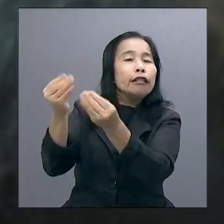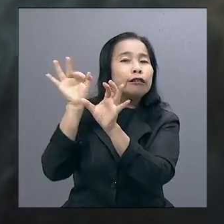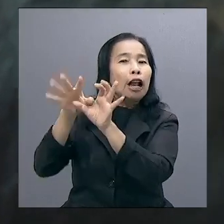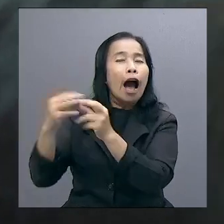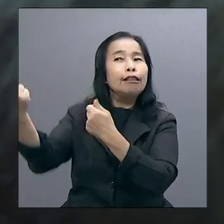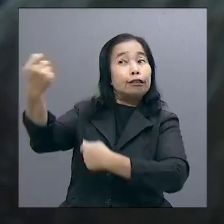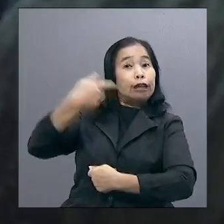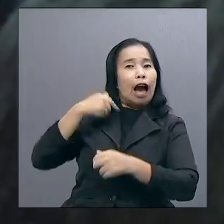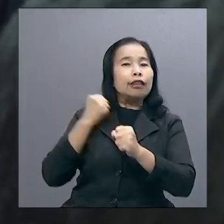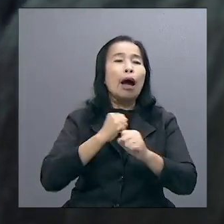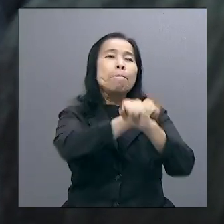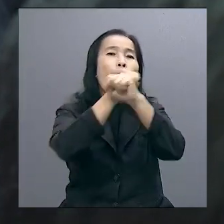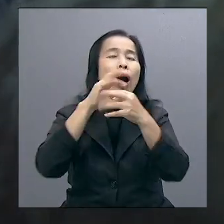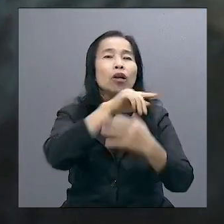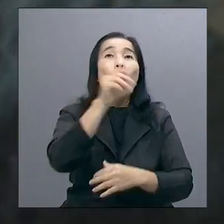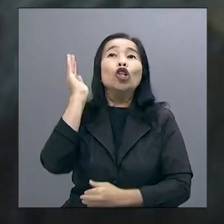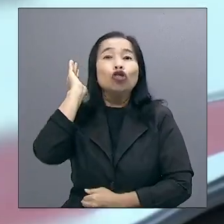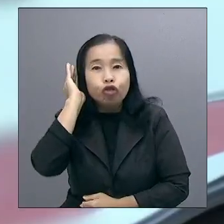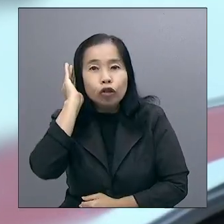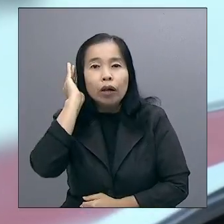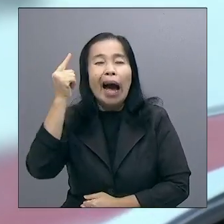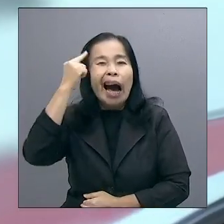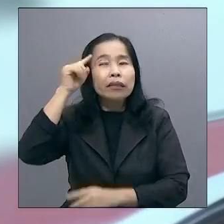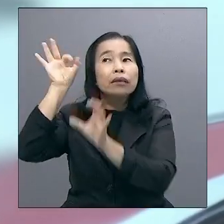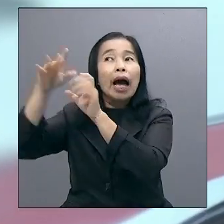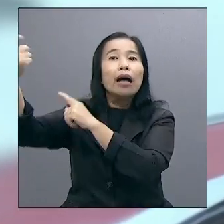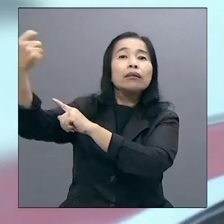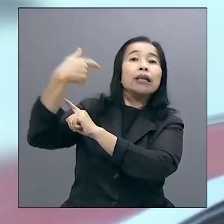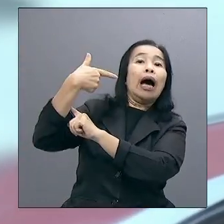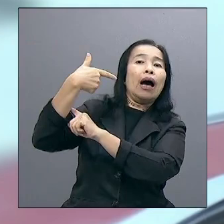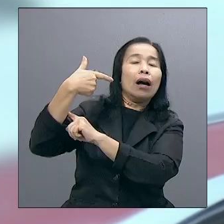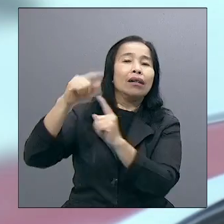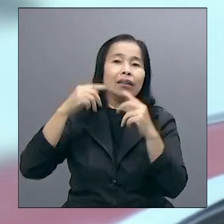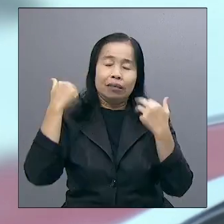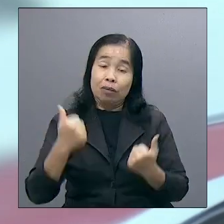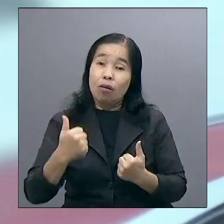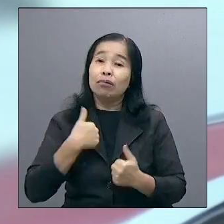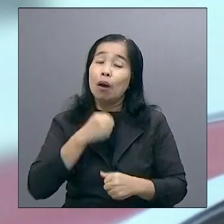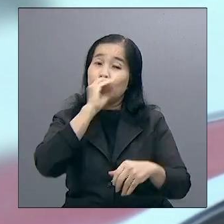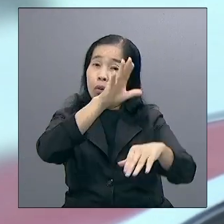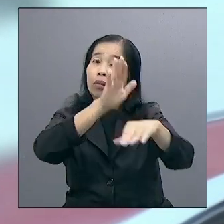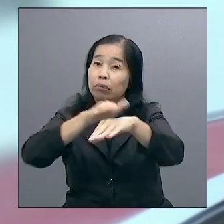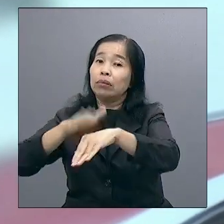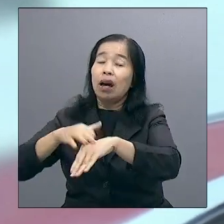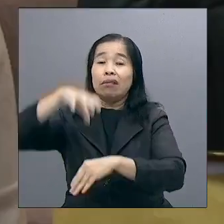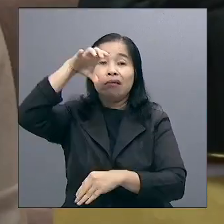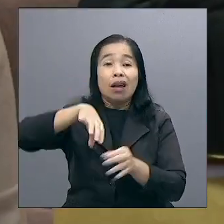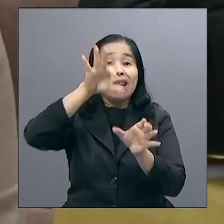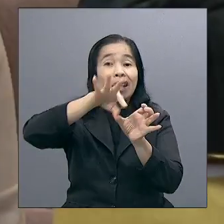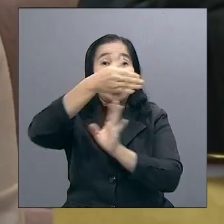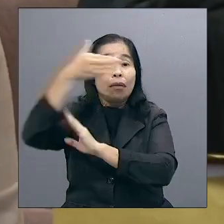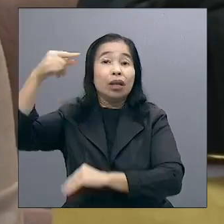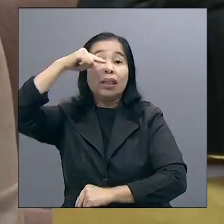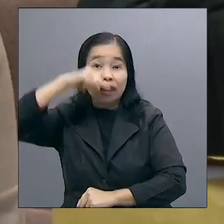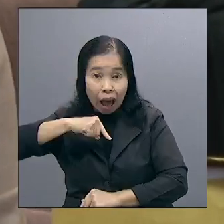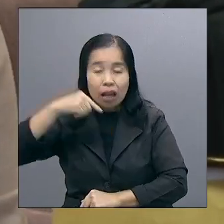คนนั้นหลงเชื่อค่ะซึ่ย้ำแบนี้วาปัจจุบัน ธนาคารแประเทศไยมีมาตรการไม่ให้ธนาคารส่งล้